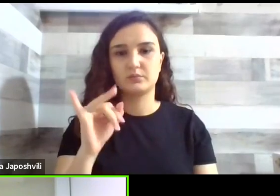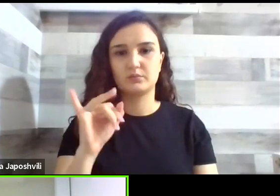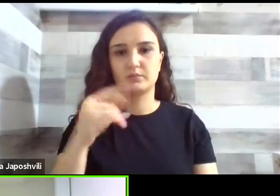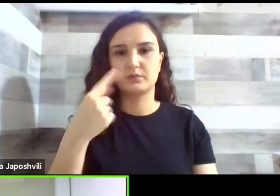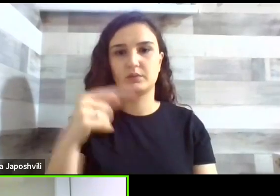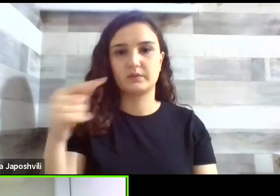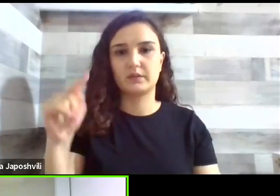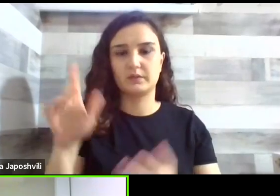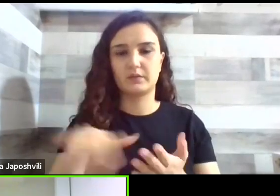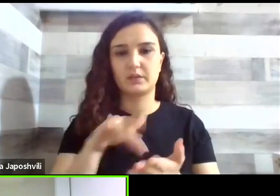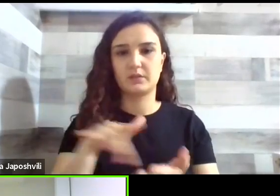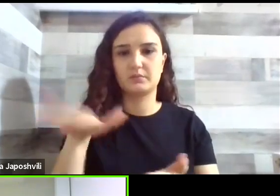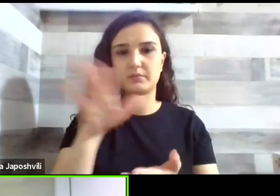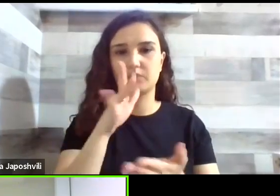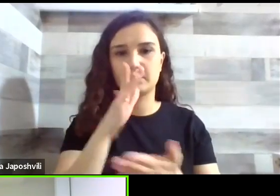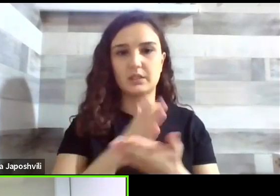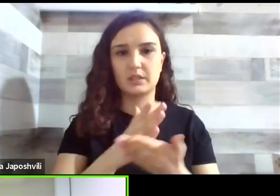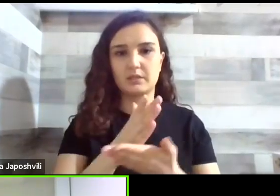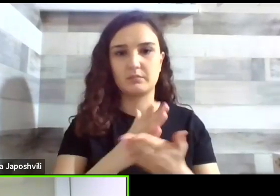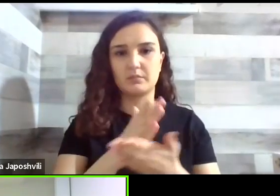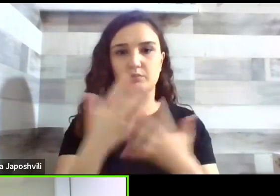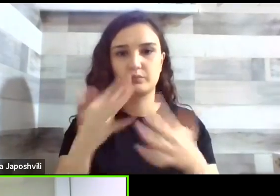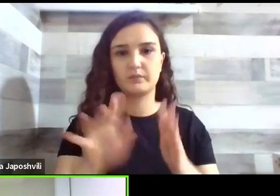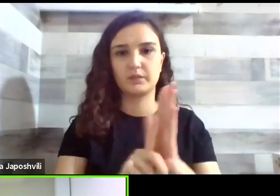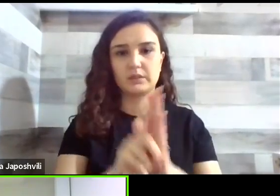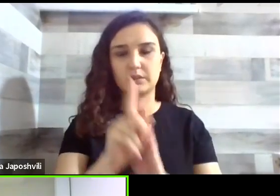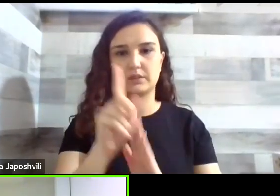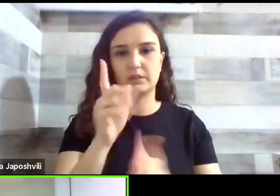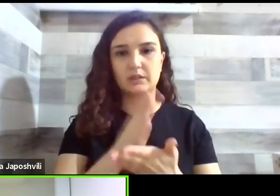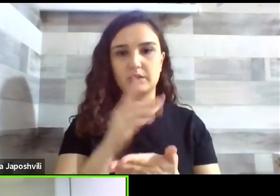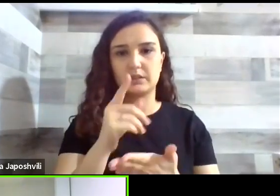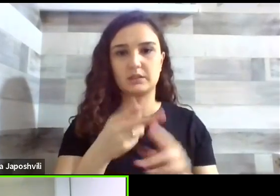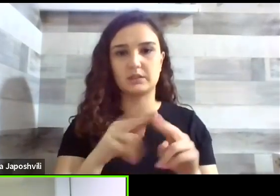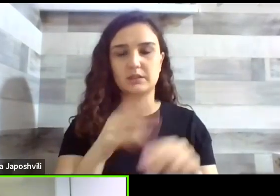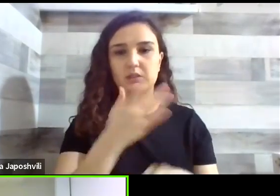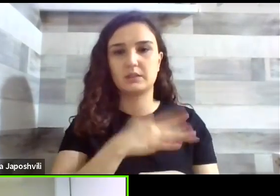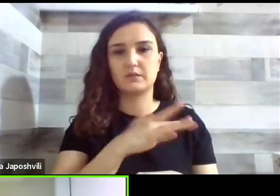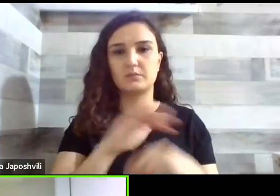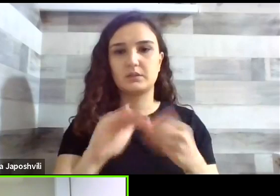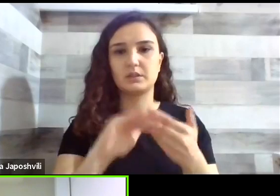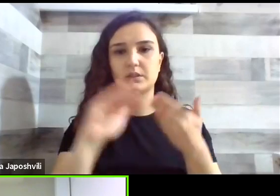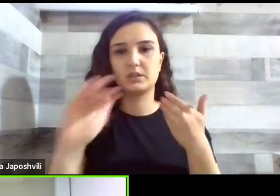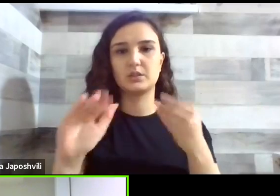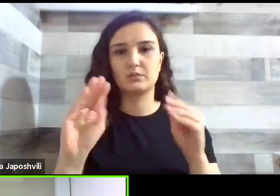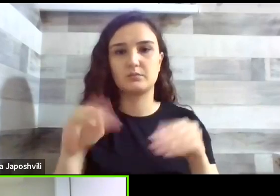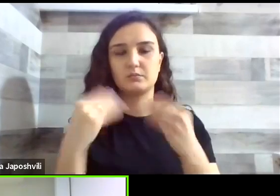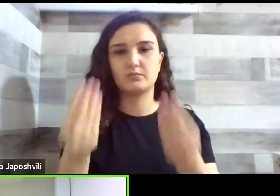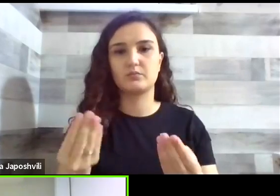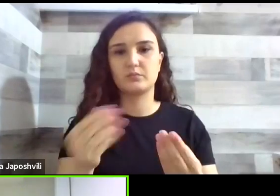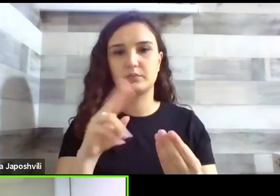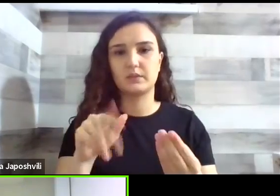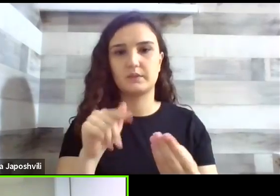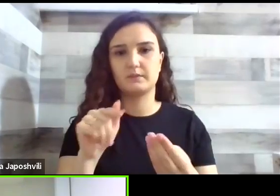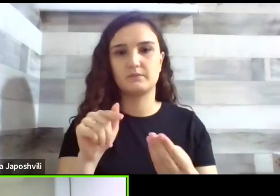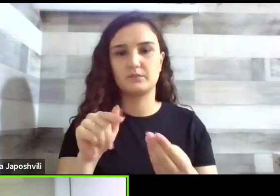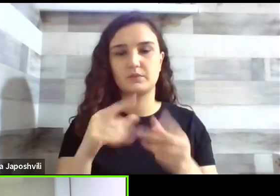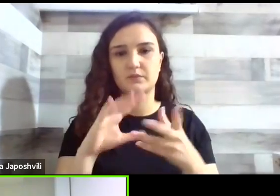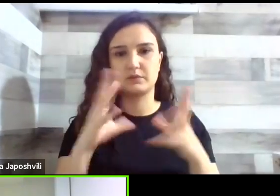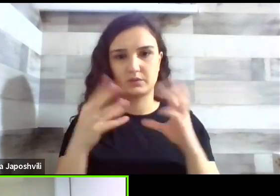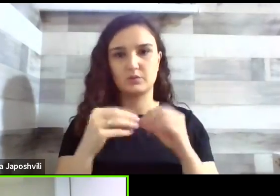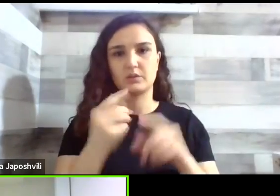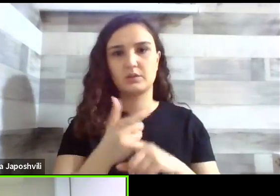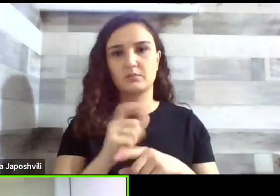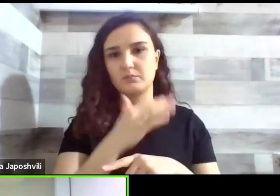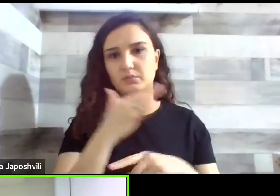უკვე ვთქვათ წლებია დანერგილია ასე ვთქვათ სერვისების დისტანციურად უზრუნველყოფა და სხვათაშორის ძალიან